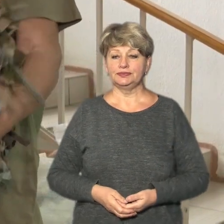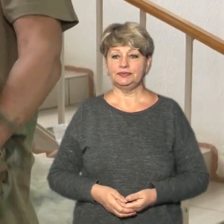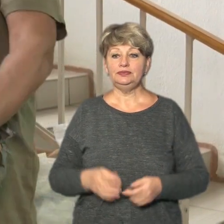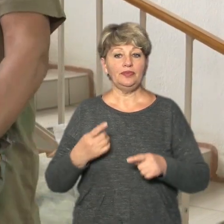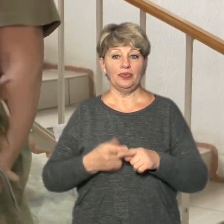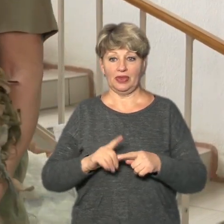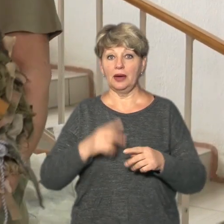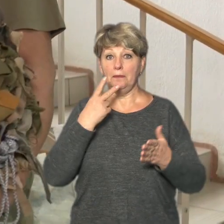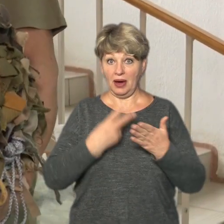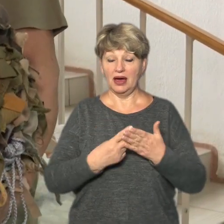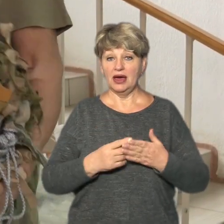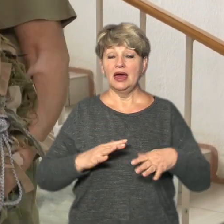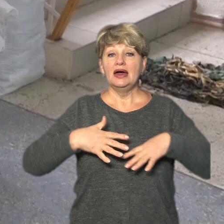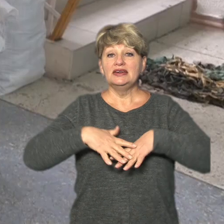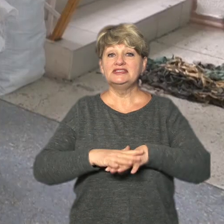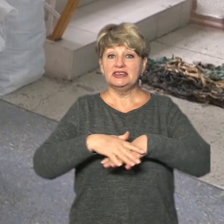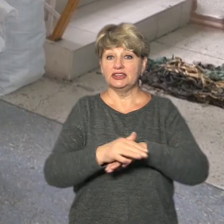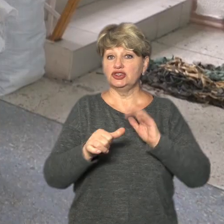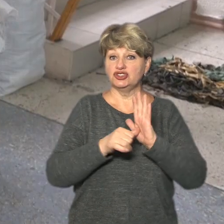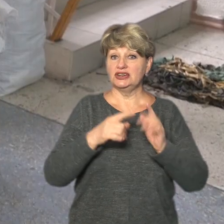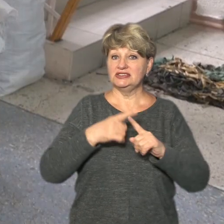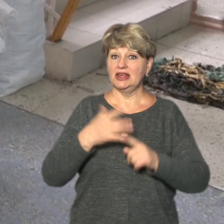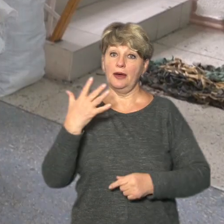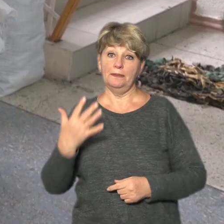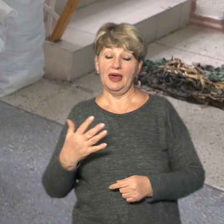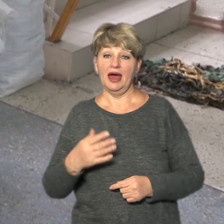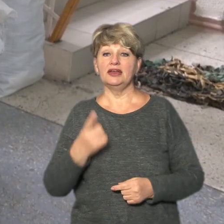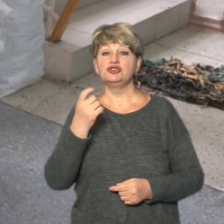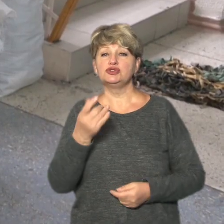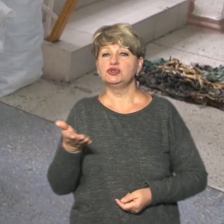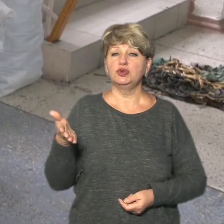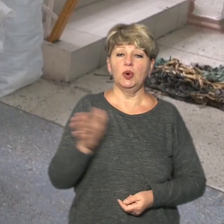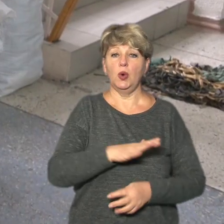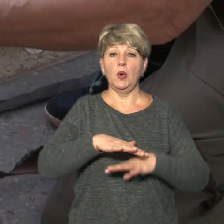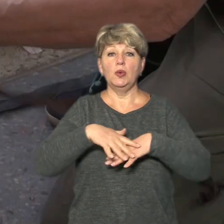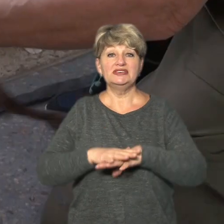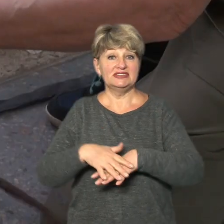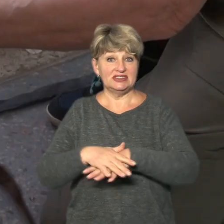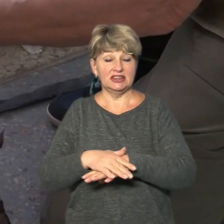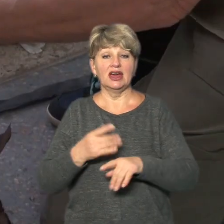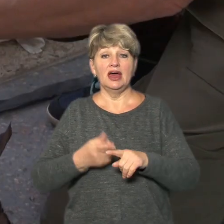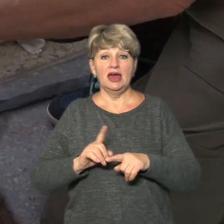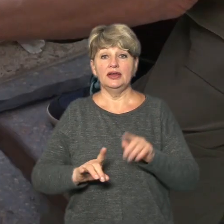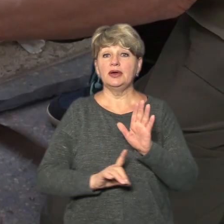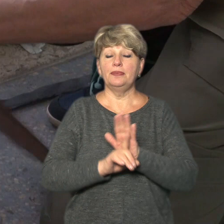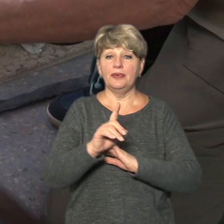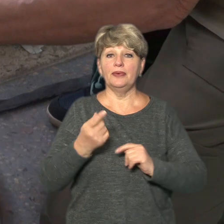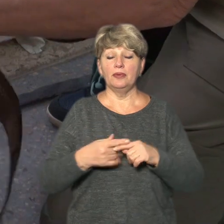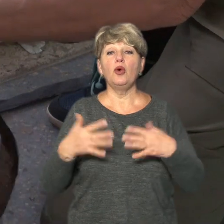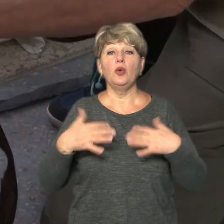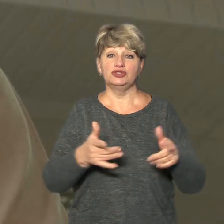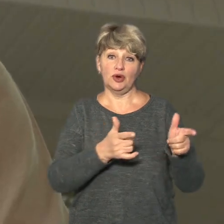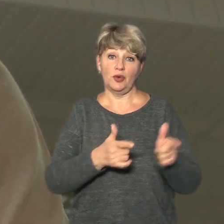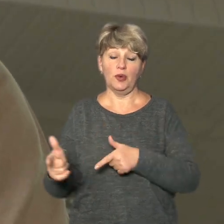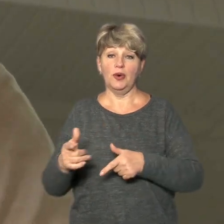полетілася бачите сіточка 6х5 близько 7 сіток і це лише від початку повномасштабного вторгнення з пливи павучки нашого